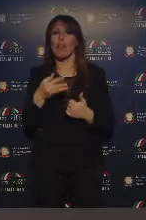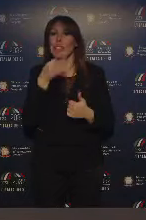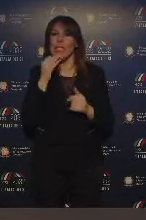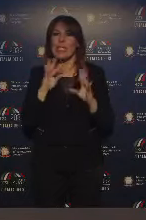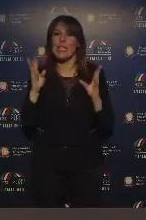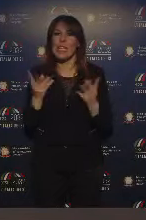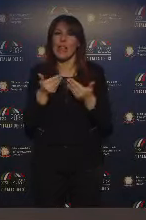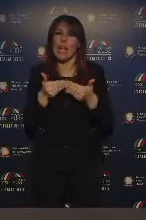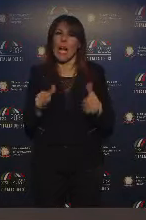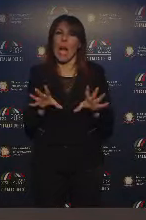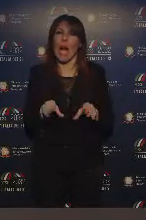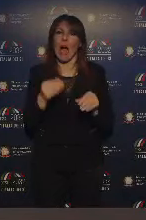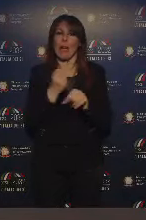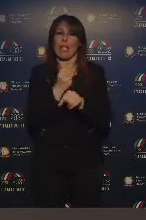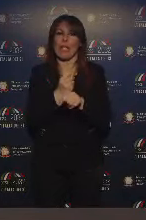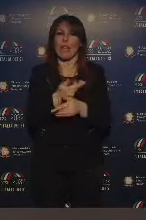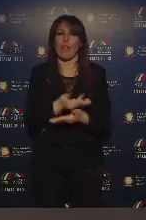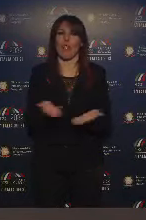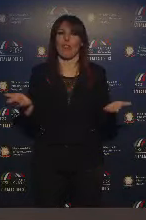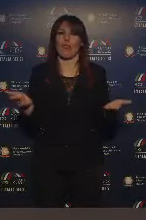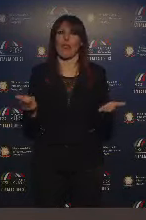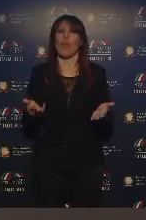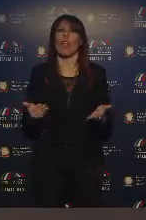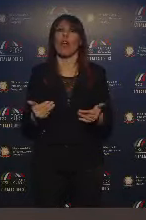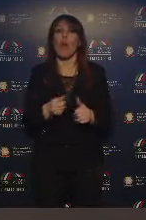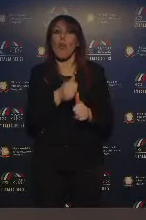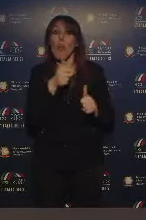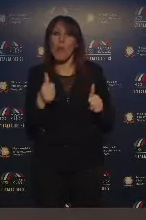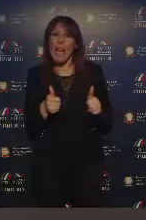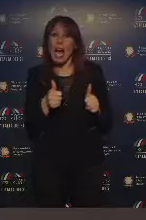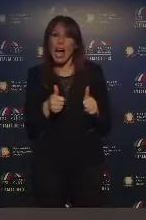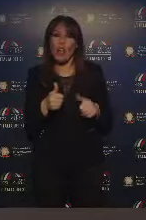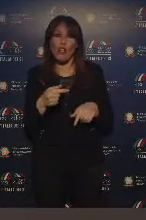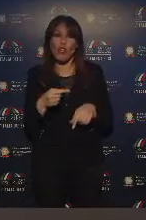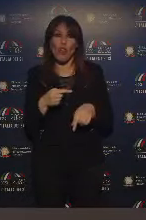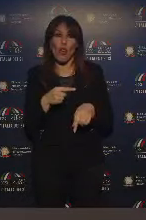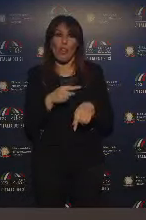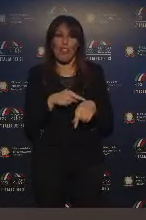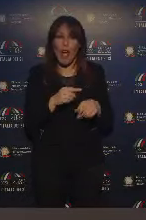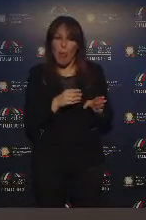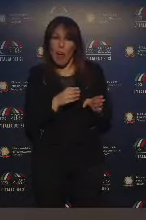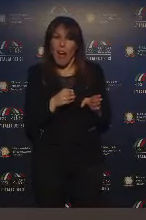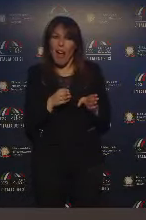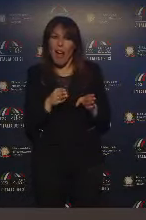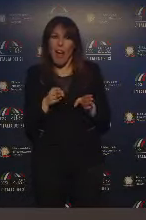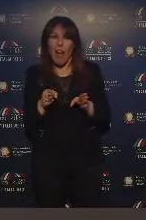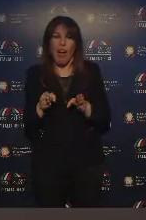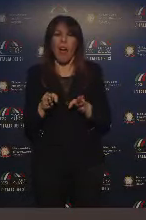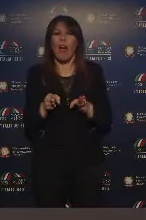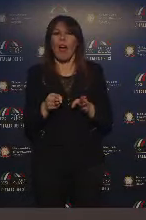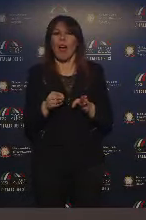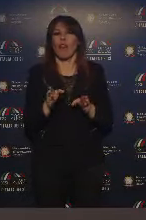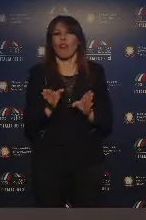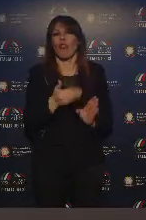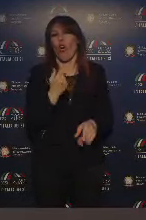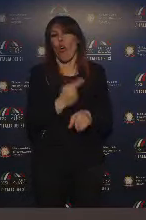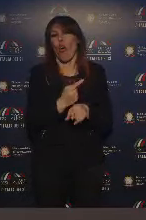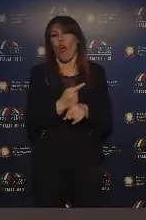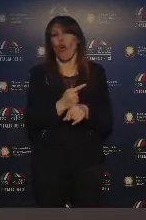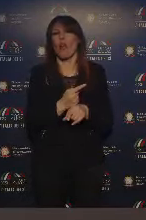la fornitura del servizio Quindi abbiamo quas un anno di tempo burocratico Scommettendo sui sindaci e sule